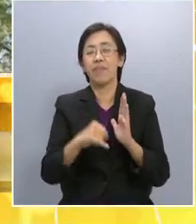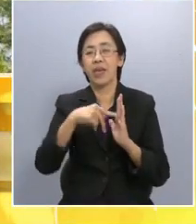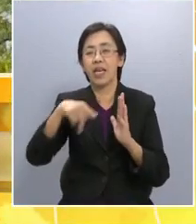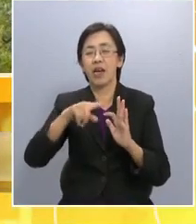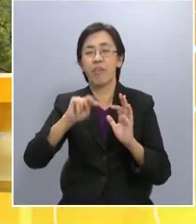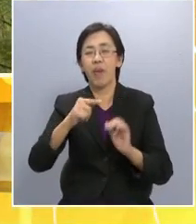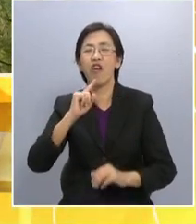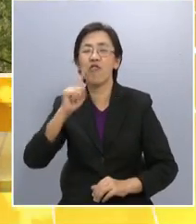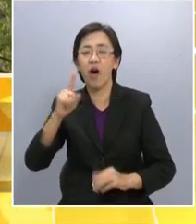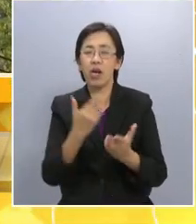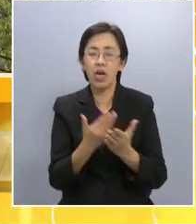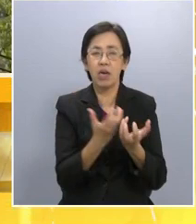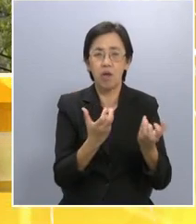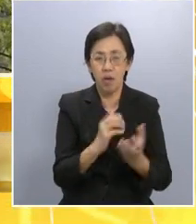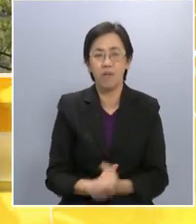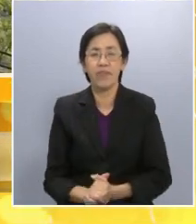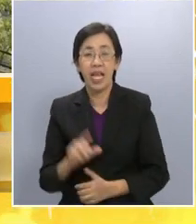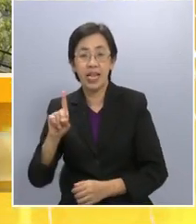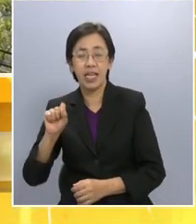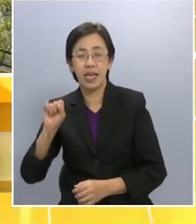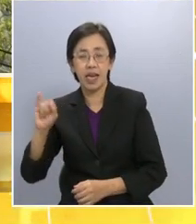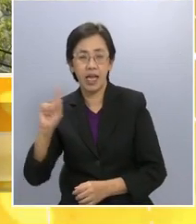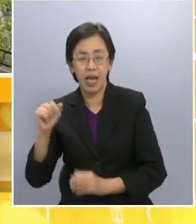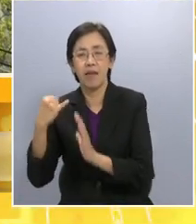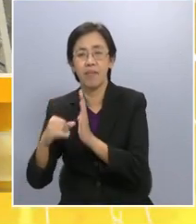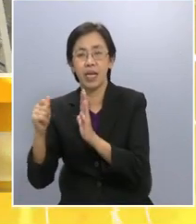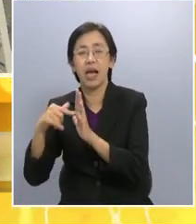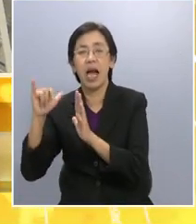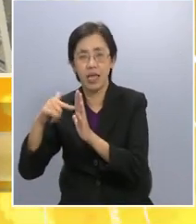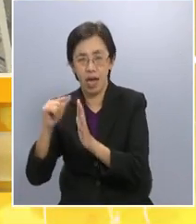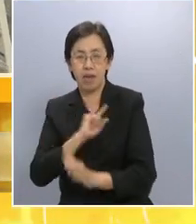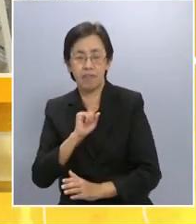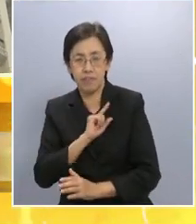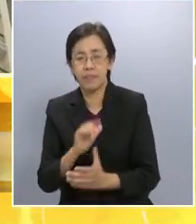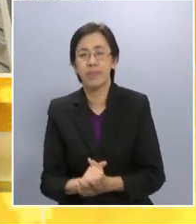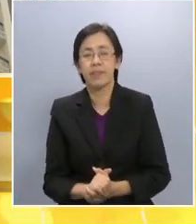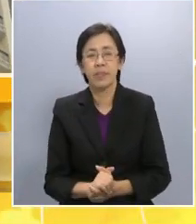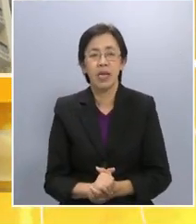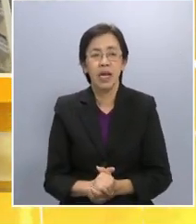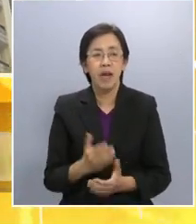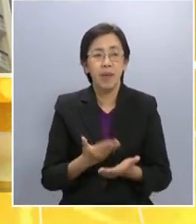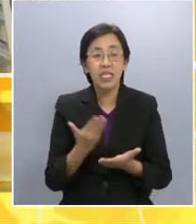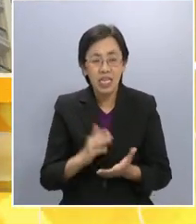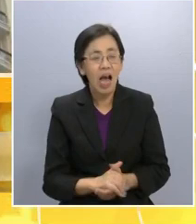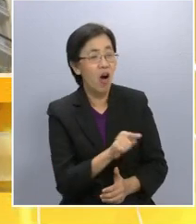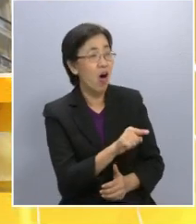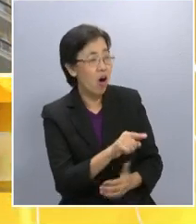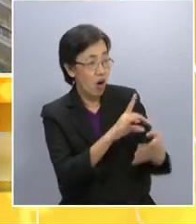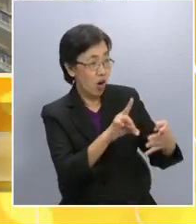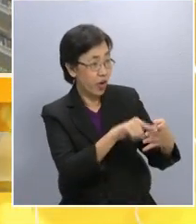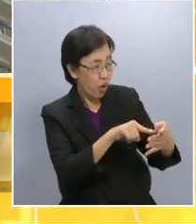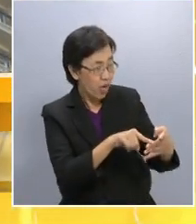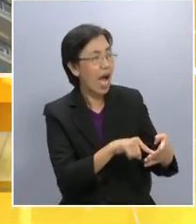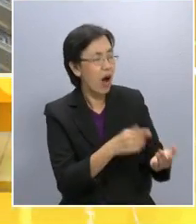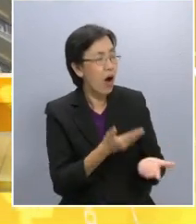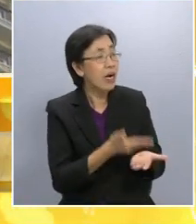เกี่ยวกับทรัพย์สินแต่กรณี DSIเขาจะทำในคดีอาญาอันนี้เป็นเรื่องกรณีซื้อต่อมาจากคุณ